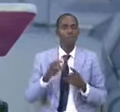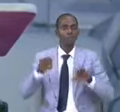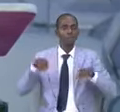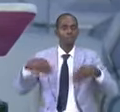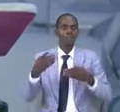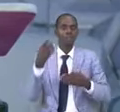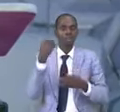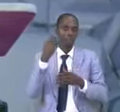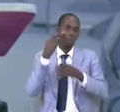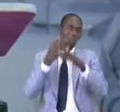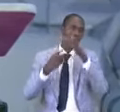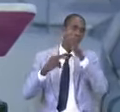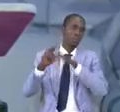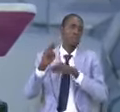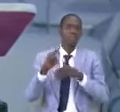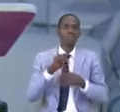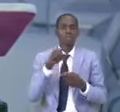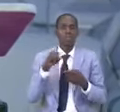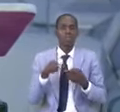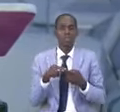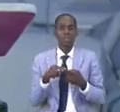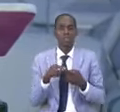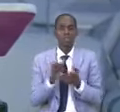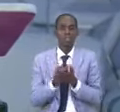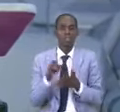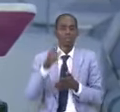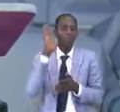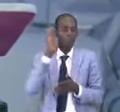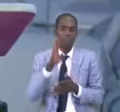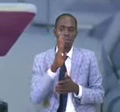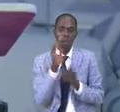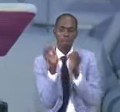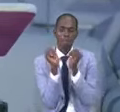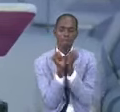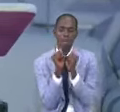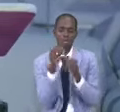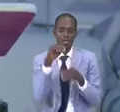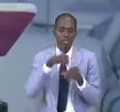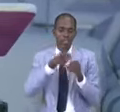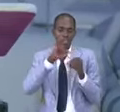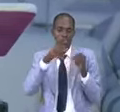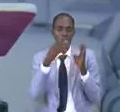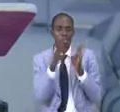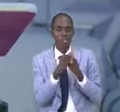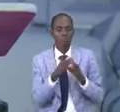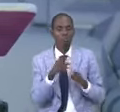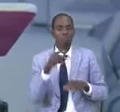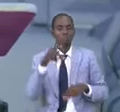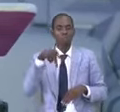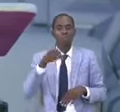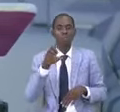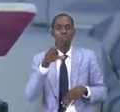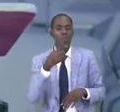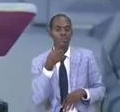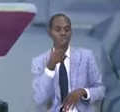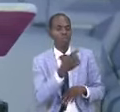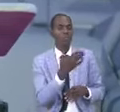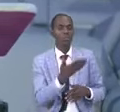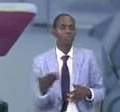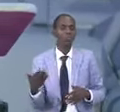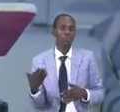allait le lier à Jérusalem il les a dit quelque chose versez très du chapitre 21